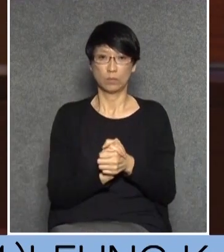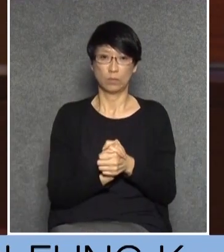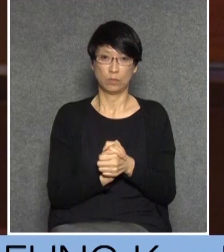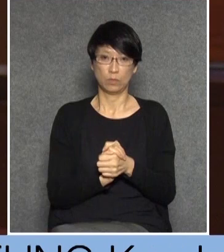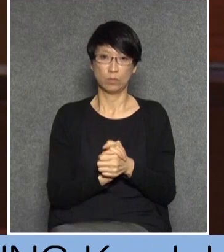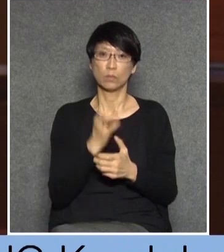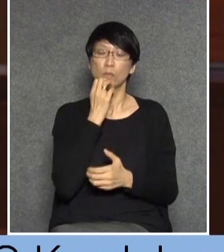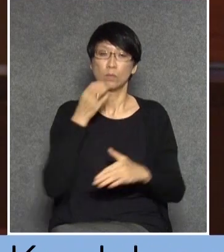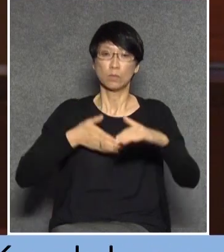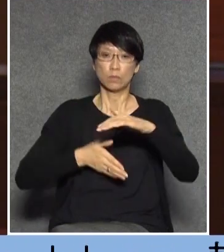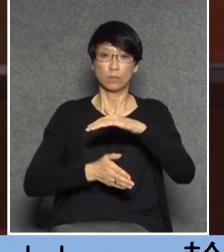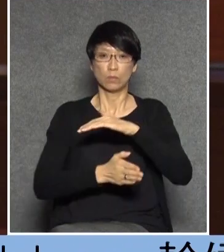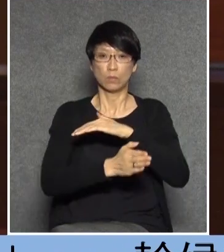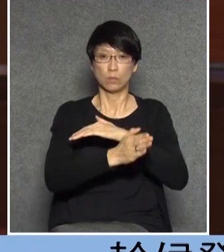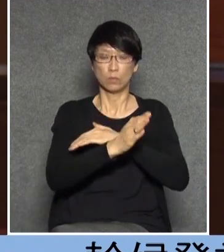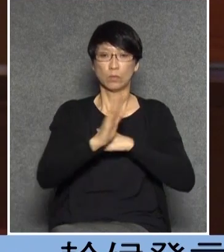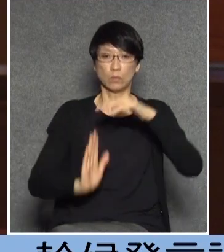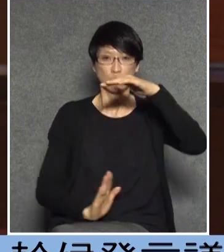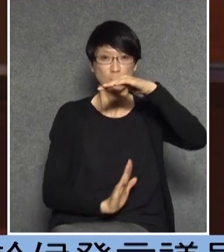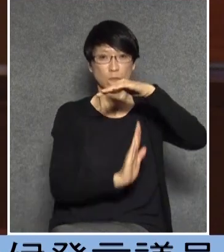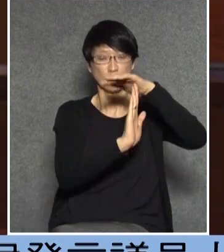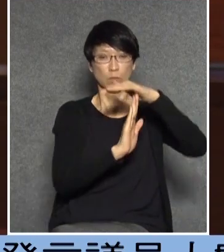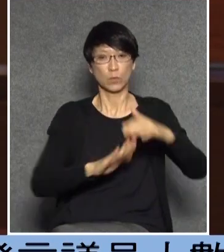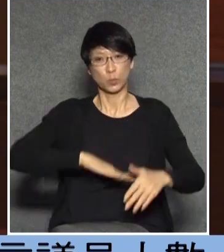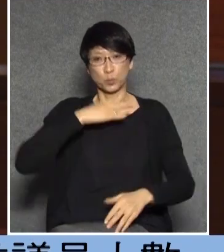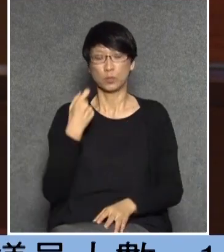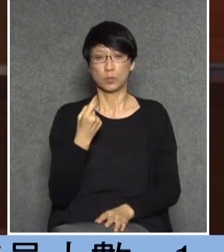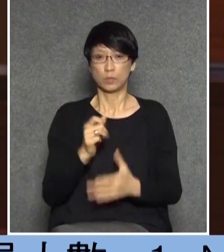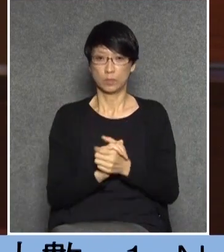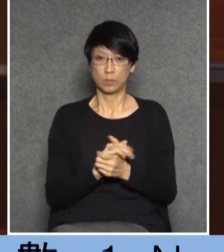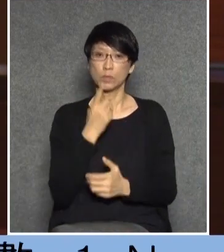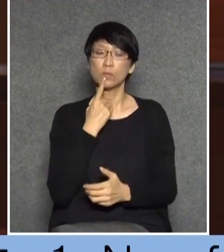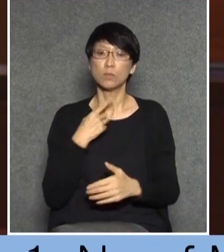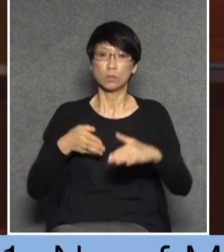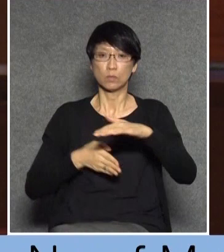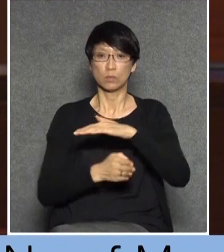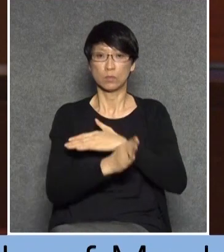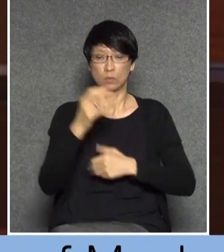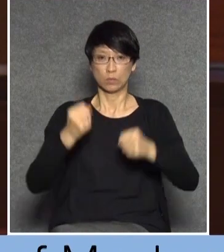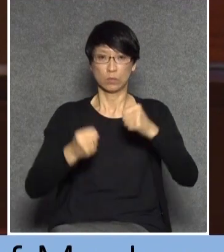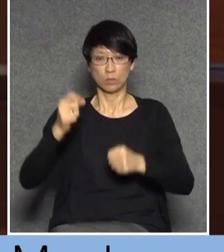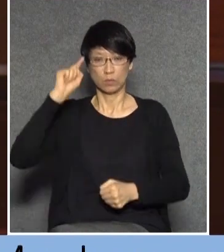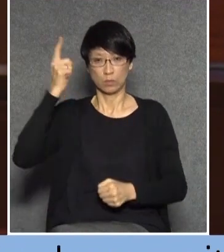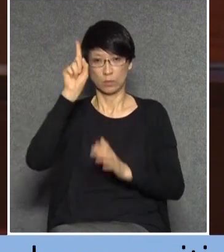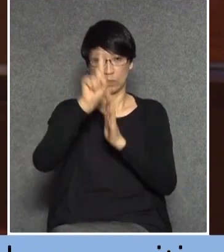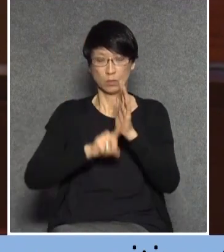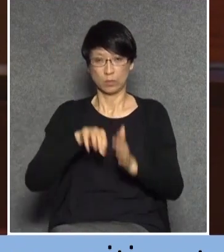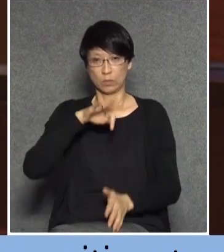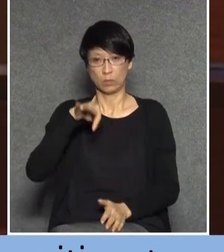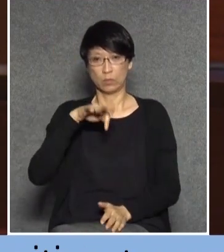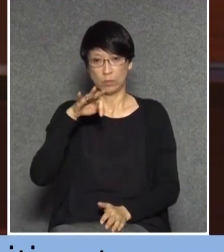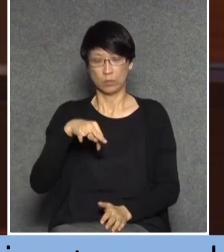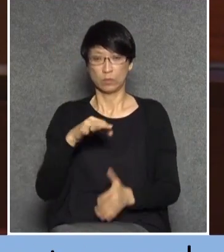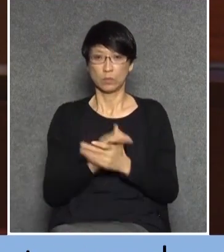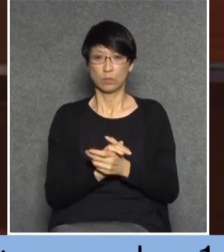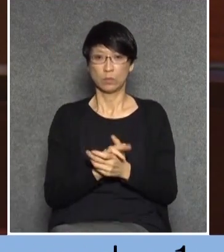東隧容量的上限，而且同期紅隧的車流量每日就下跌3000架次，這個是